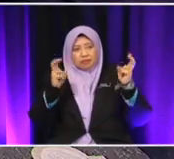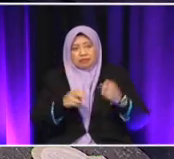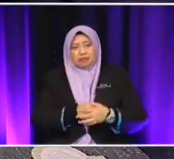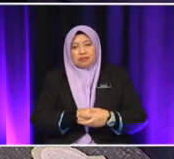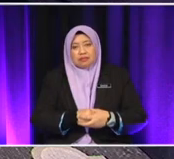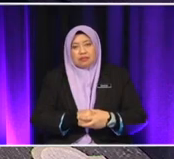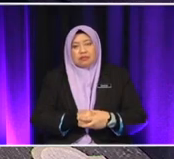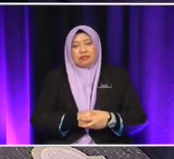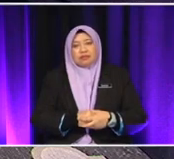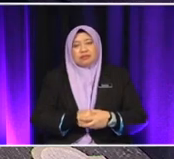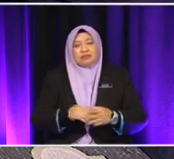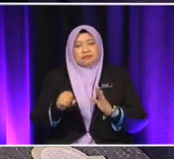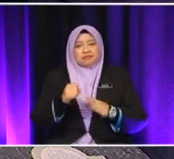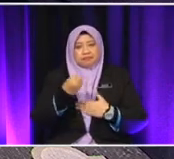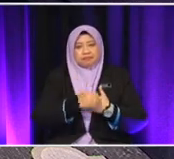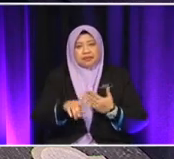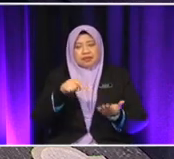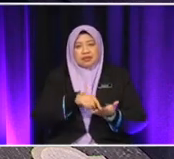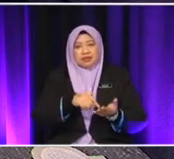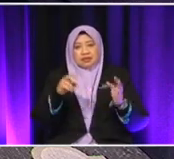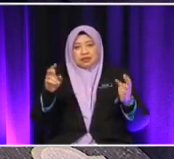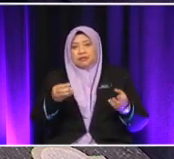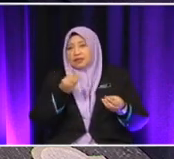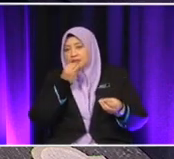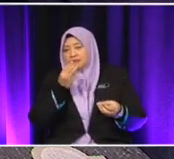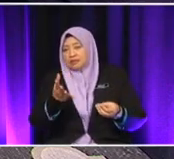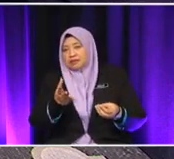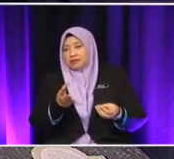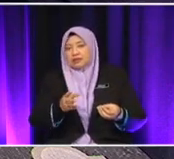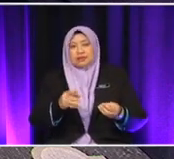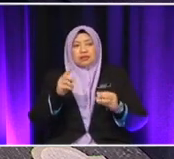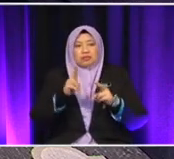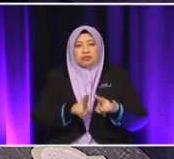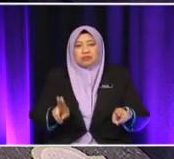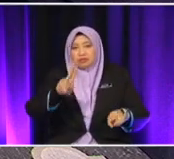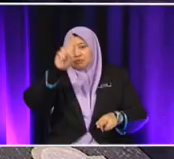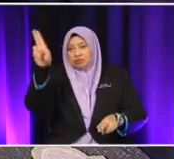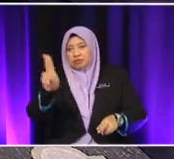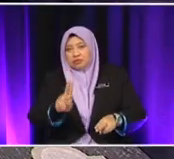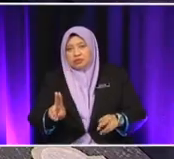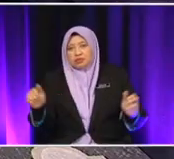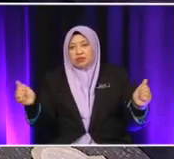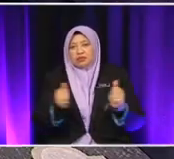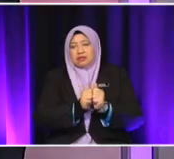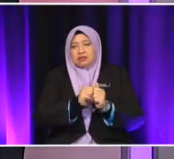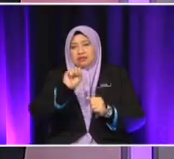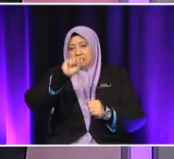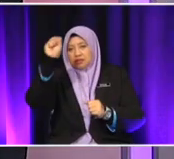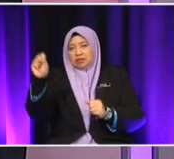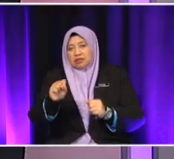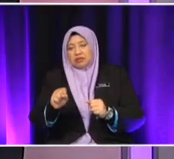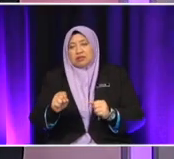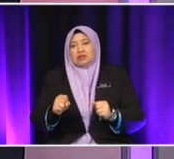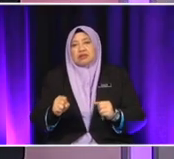bahasanya lepas kita biasanya kita terang sudah Biasanya kita tes pelajar kita Kita uji ketika kita dengan soalan bagi